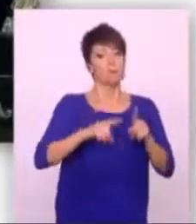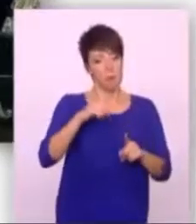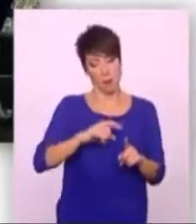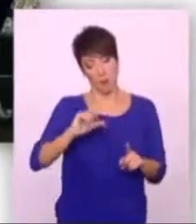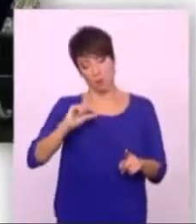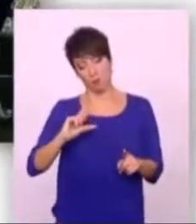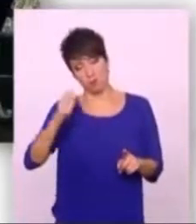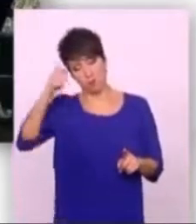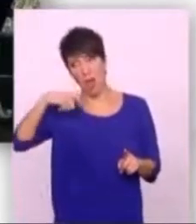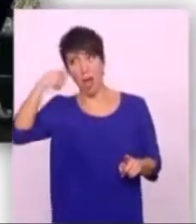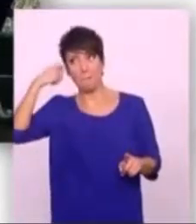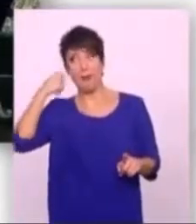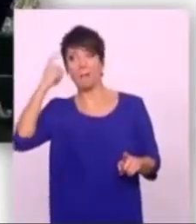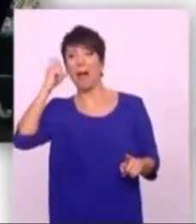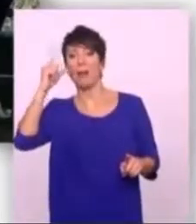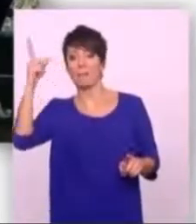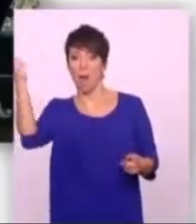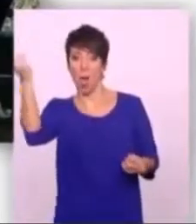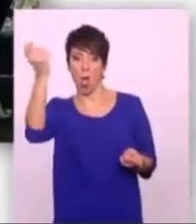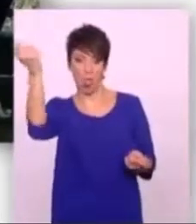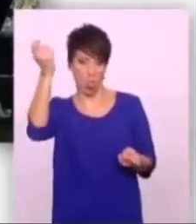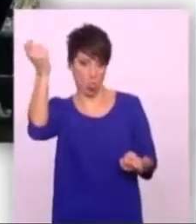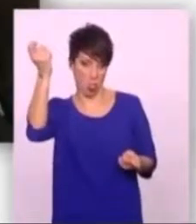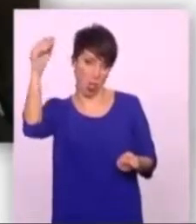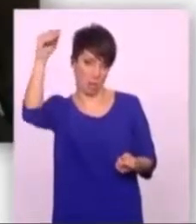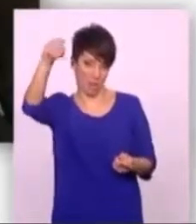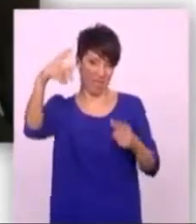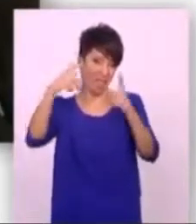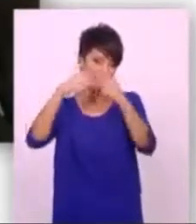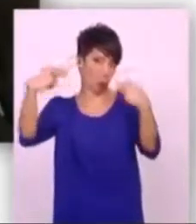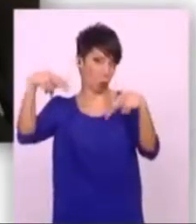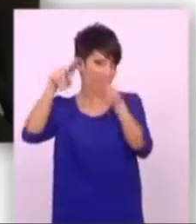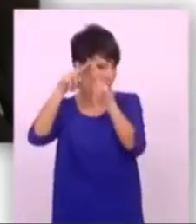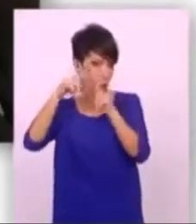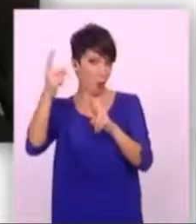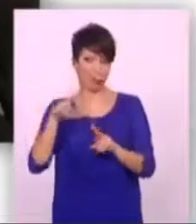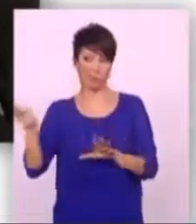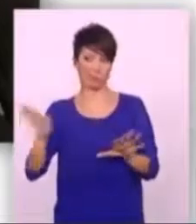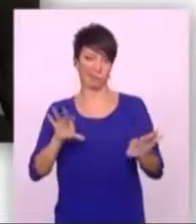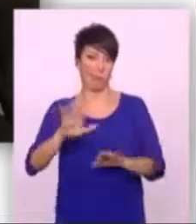έργο της ελεήμονος εταιρείας, δέχθηκαν να ασχοληθούν.